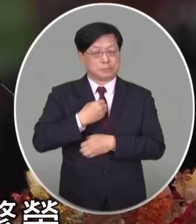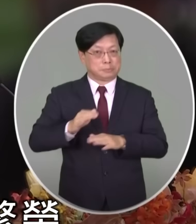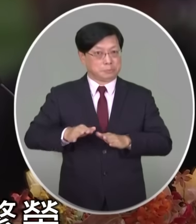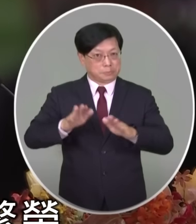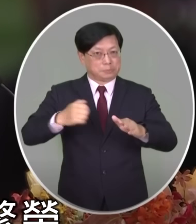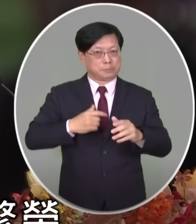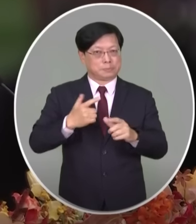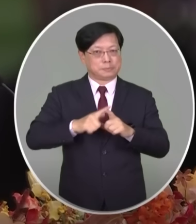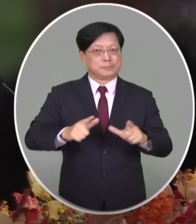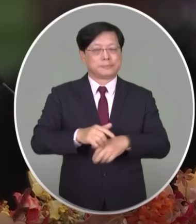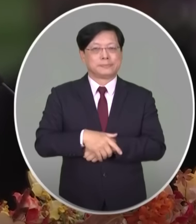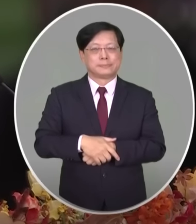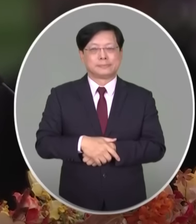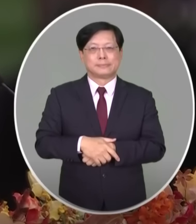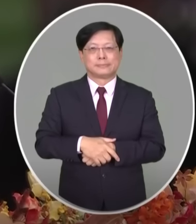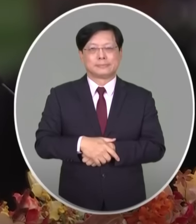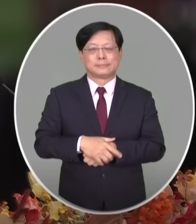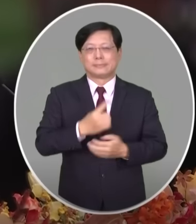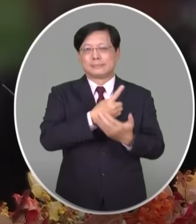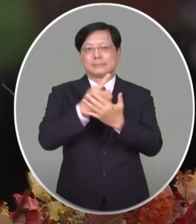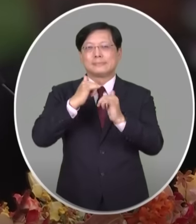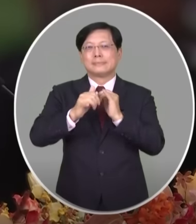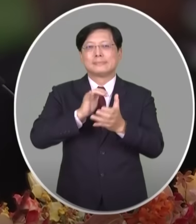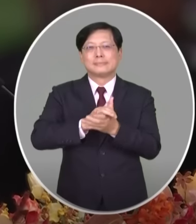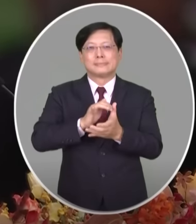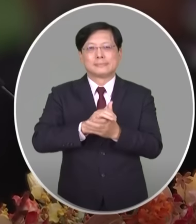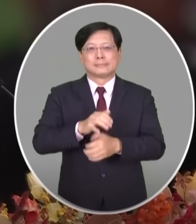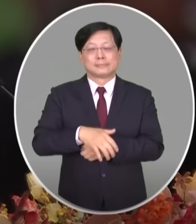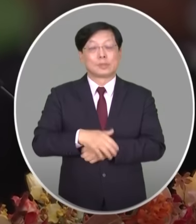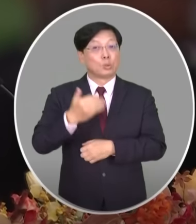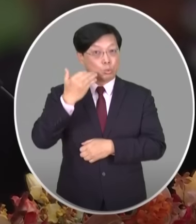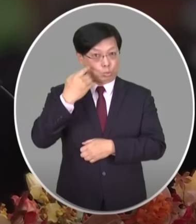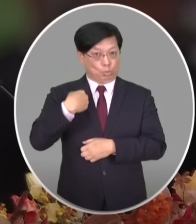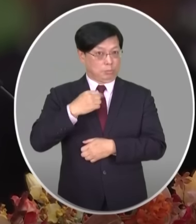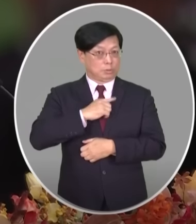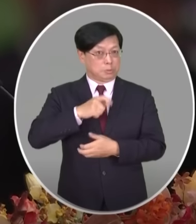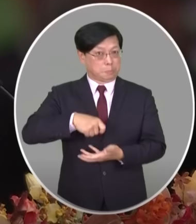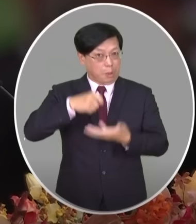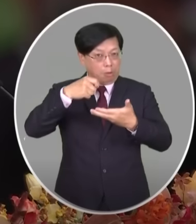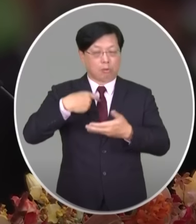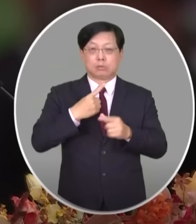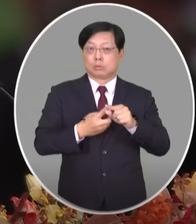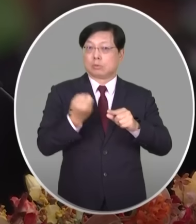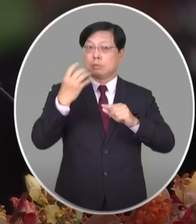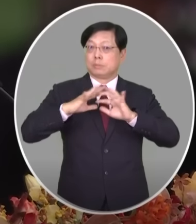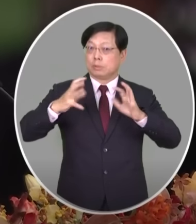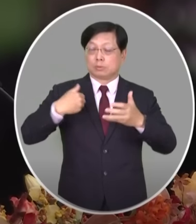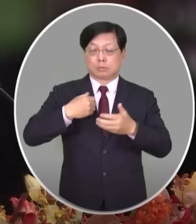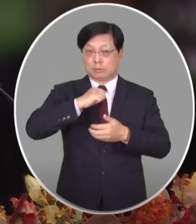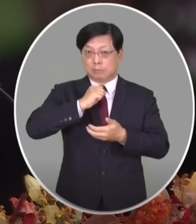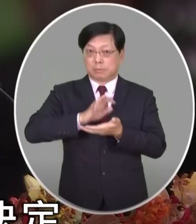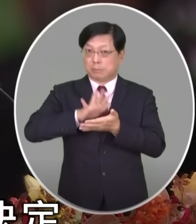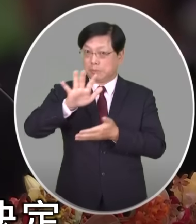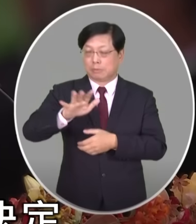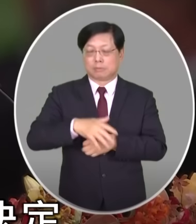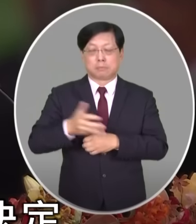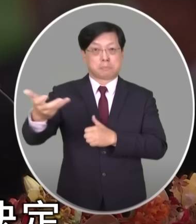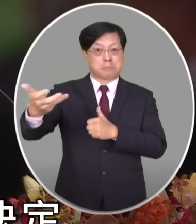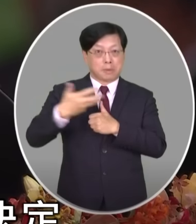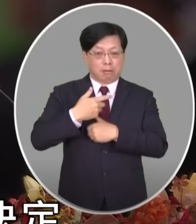荣。各位国人同胞，当我们主张中华民国台湾的未来